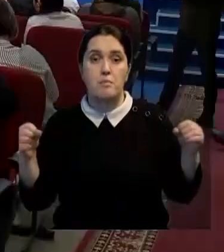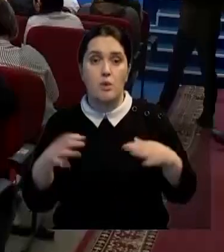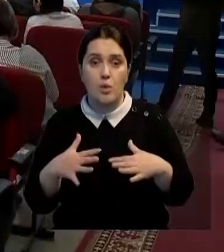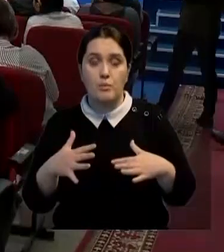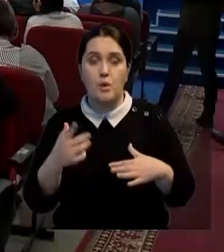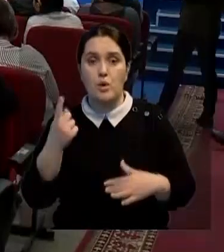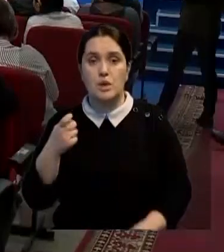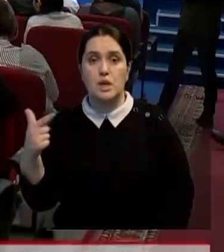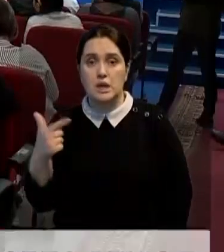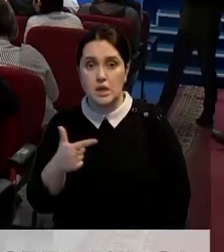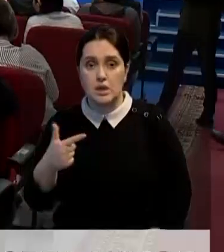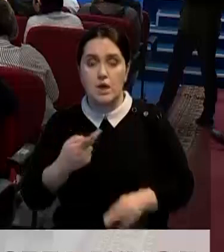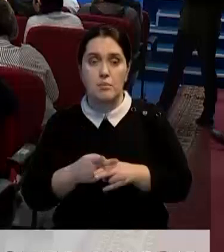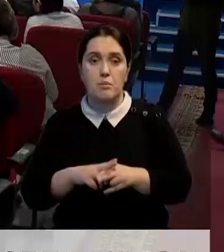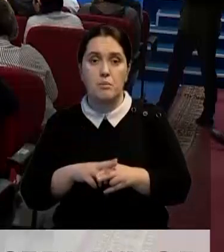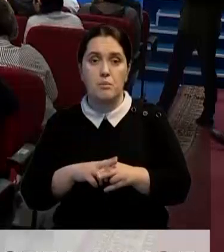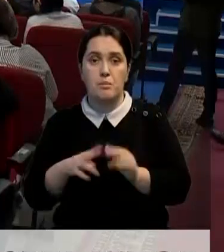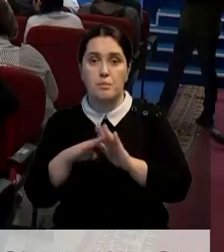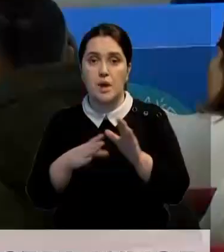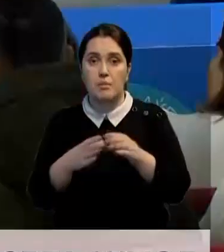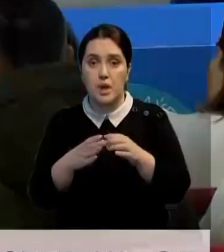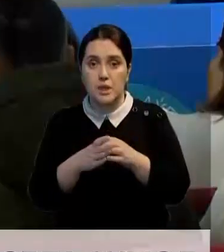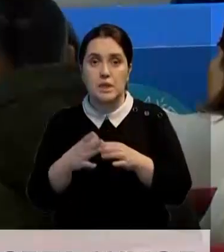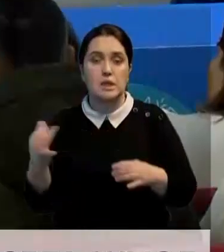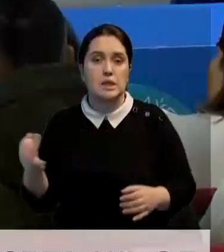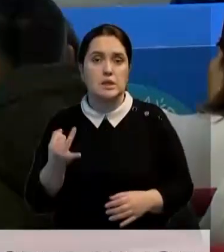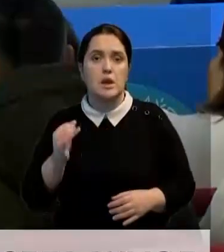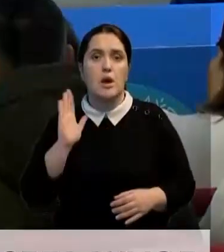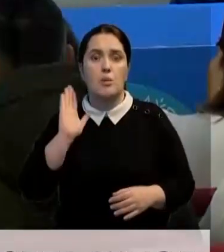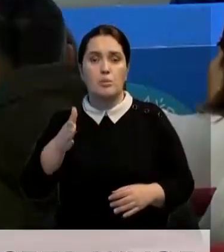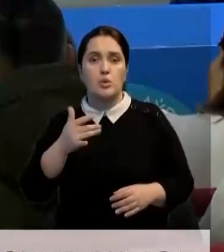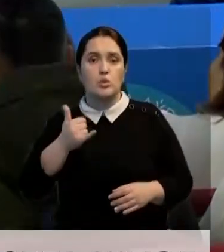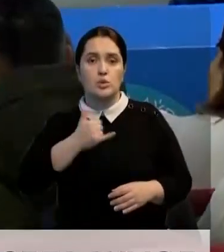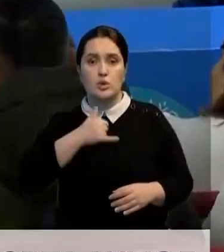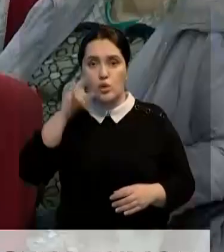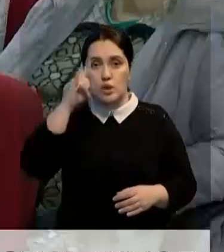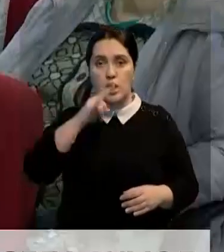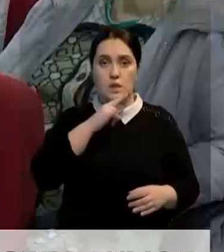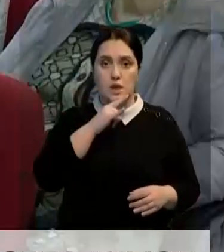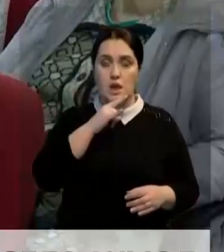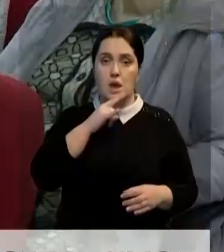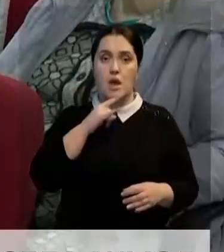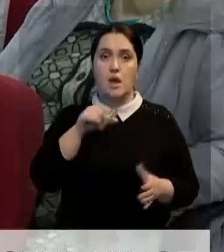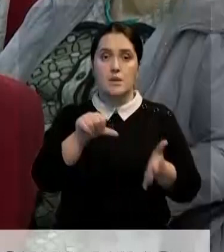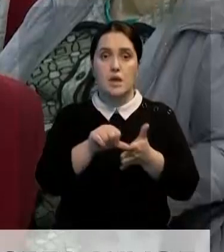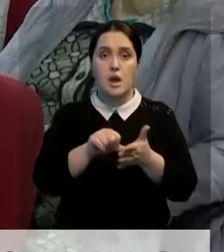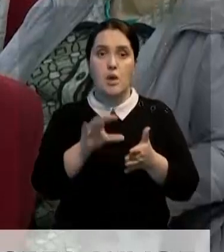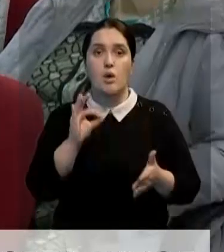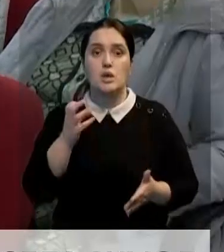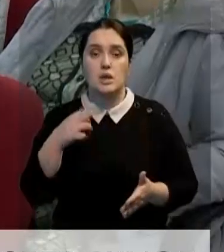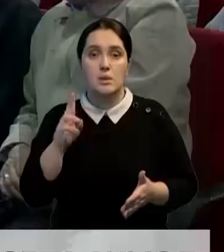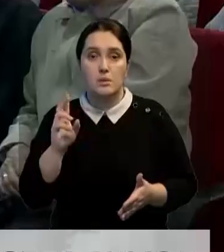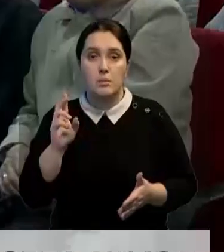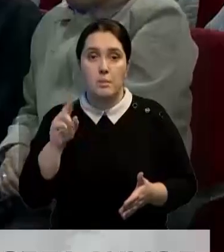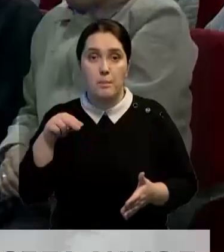области. Собралось около 100 граждан. Помимо основной программы партии, их интересовало и будущее нашей страны. Между представителями